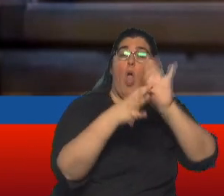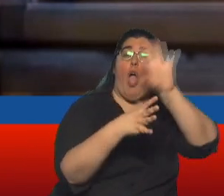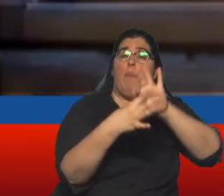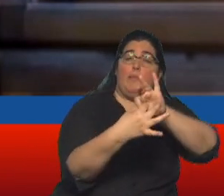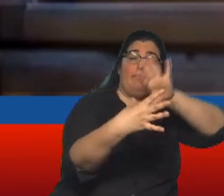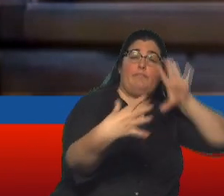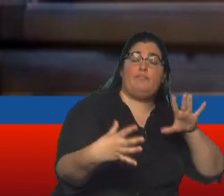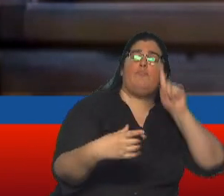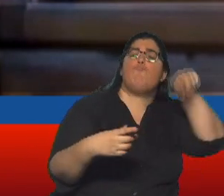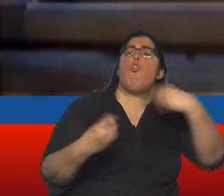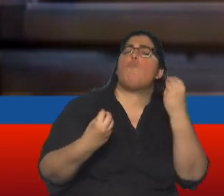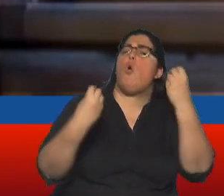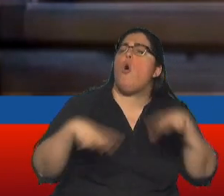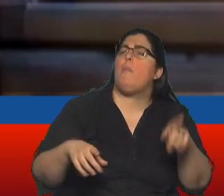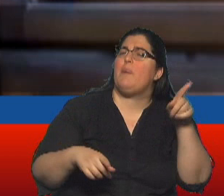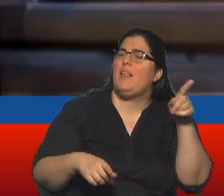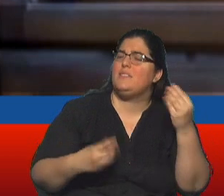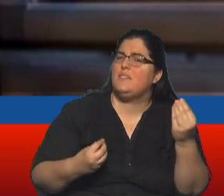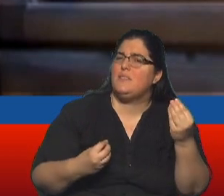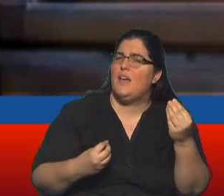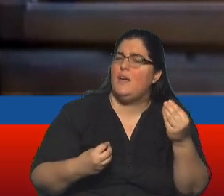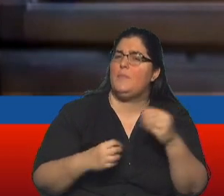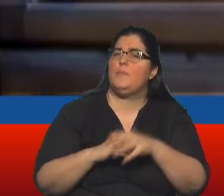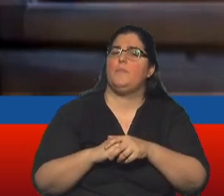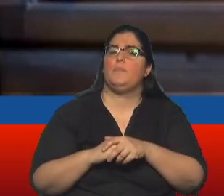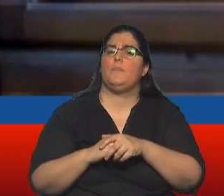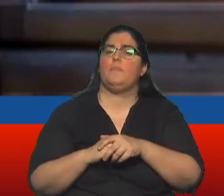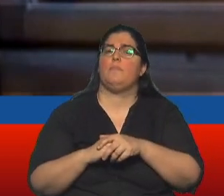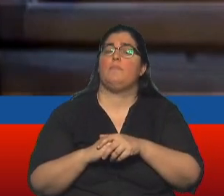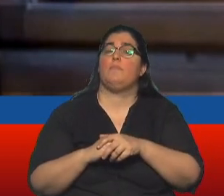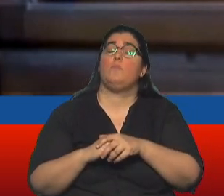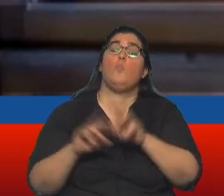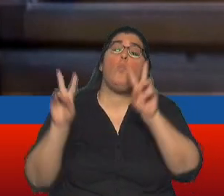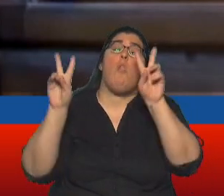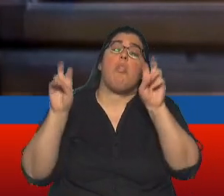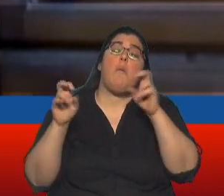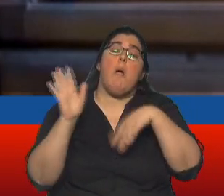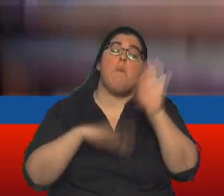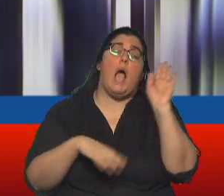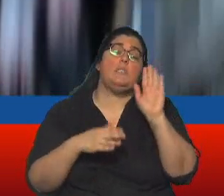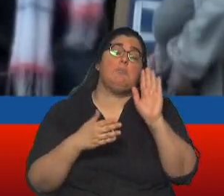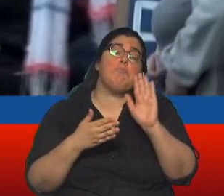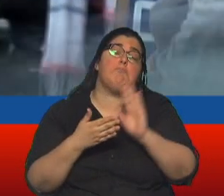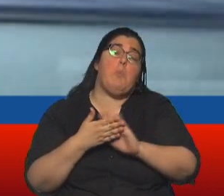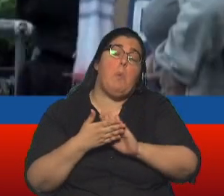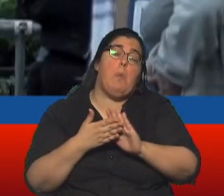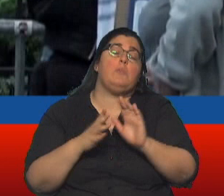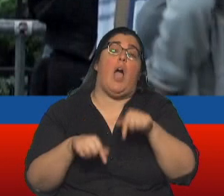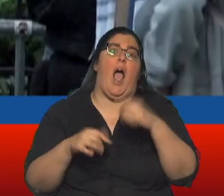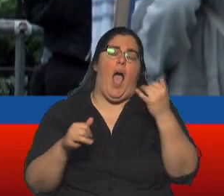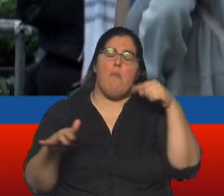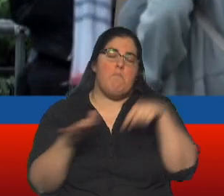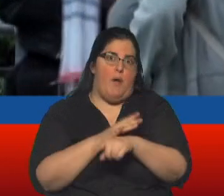Unii Europejskiej zaczęło się od rzeczy dużo bardziej, w gruncie rzeczy, błahej. A tu mamy spór fundamentalny.